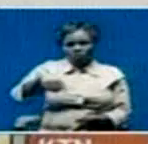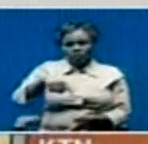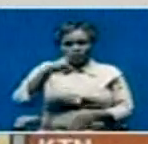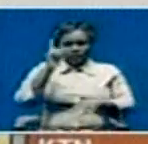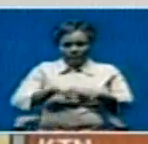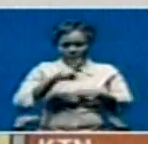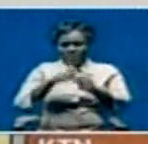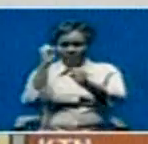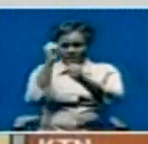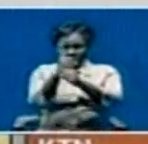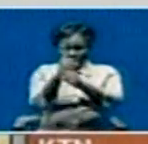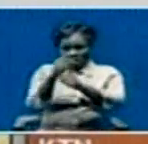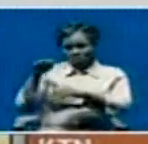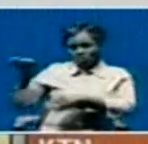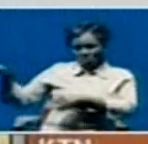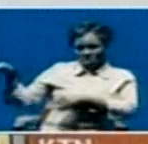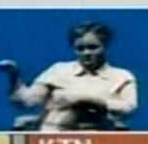masa tus